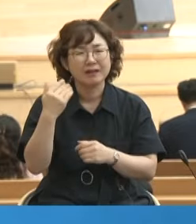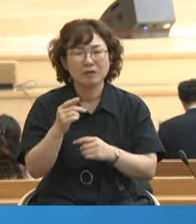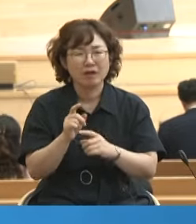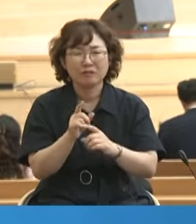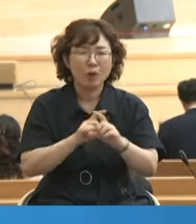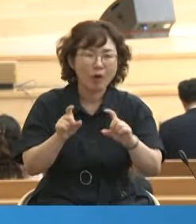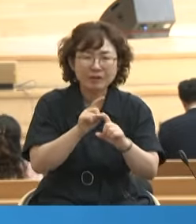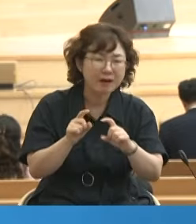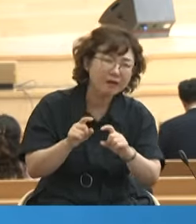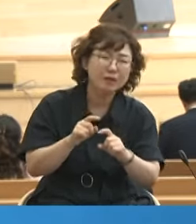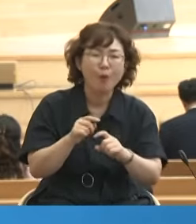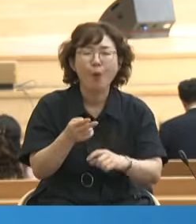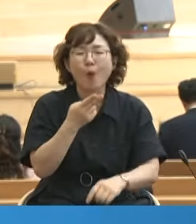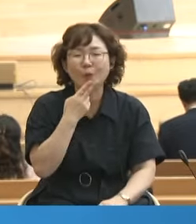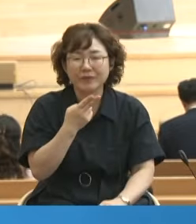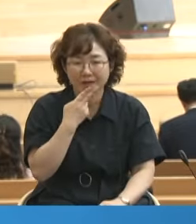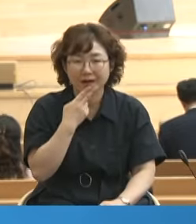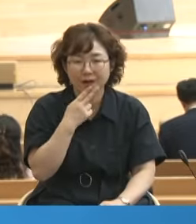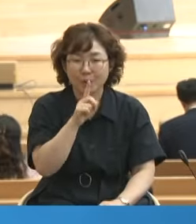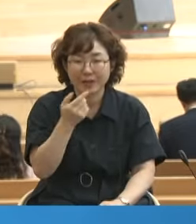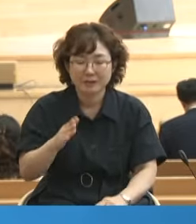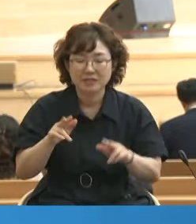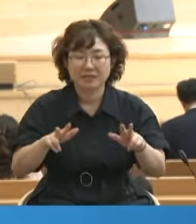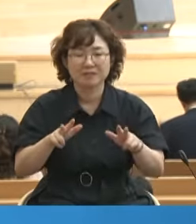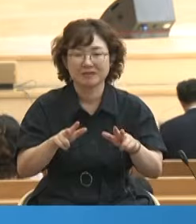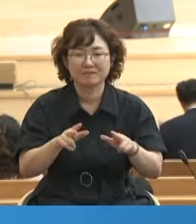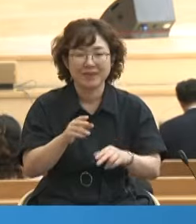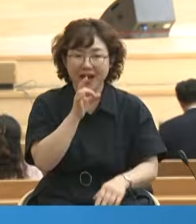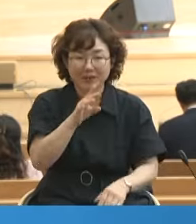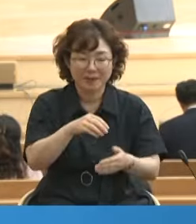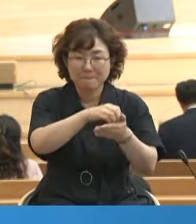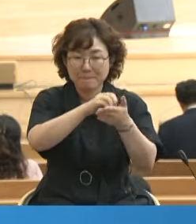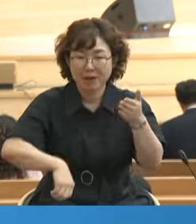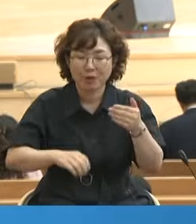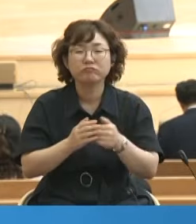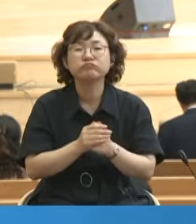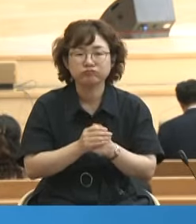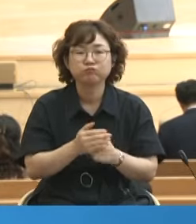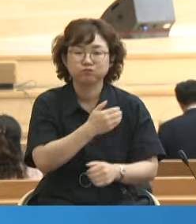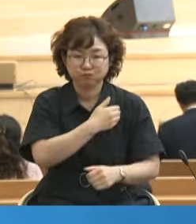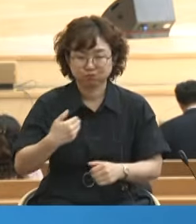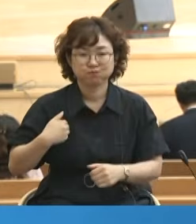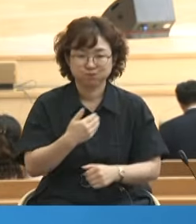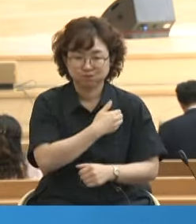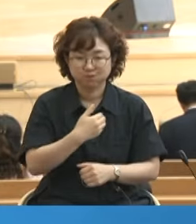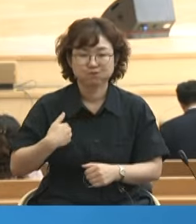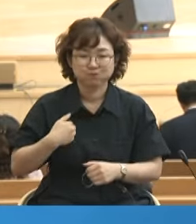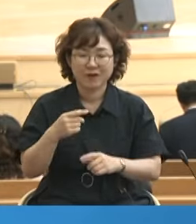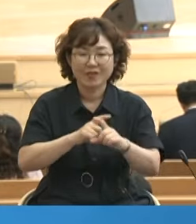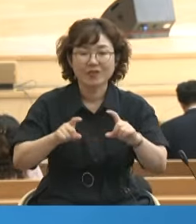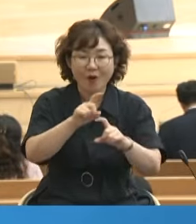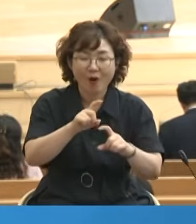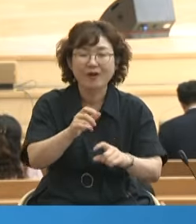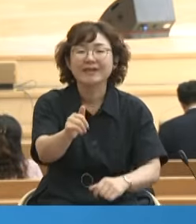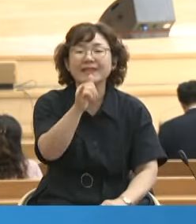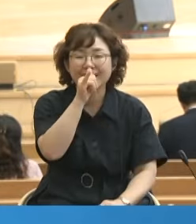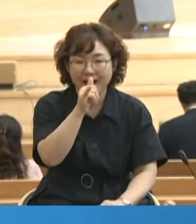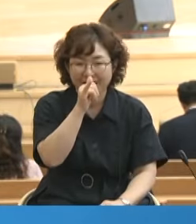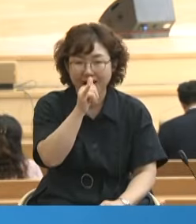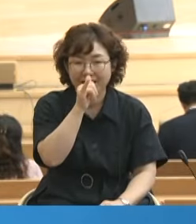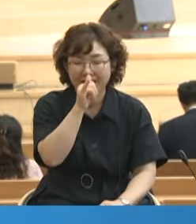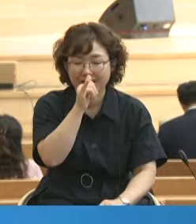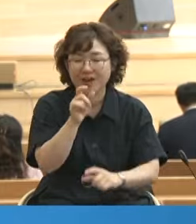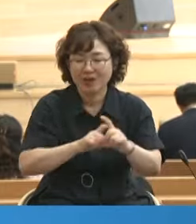더 이상은 없다. 근데 지금 뭐라고요? more beyond, 더 이상이